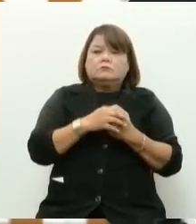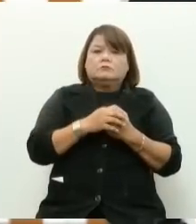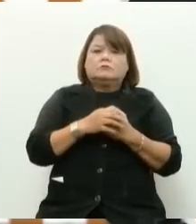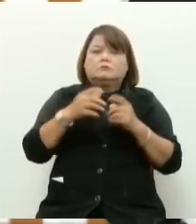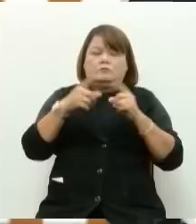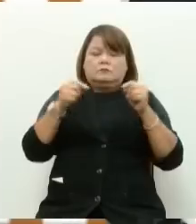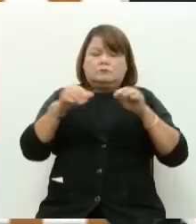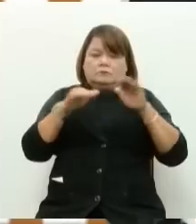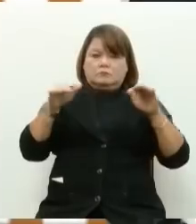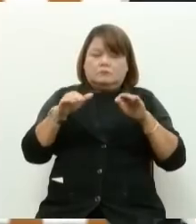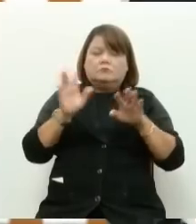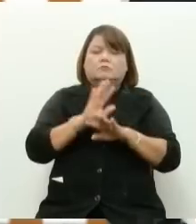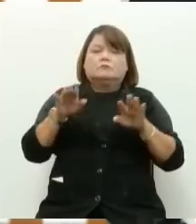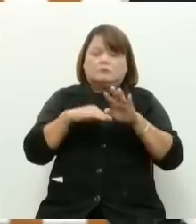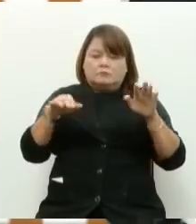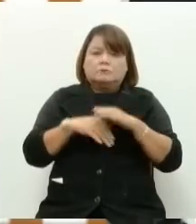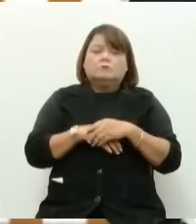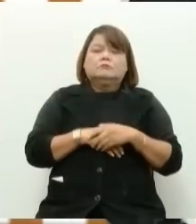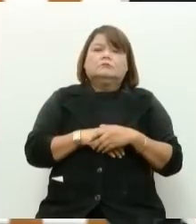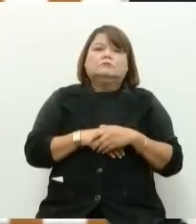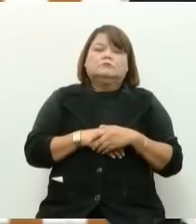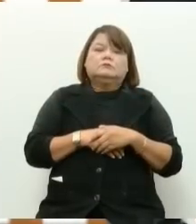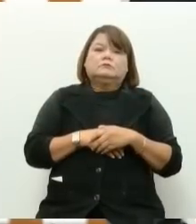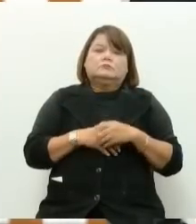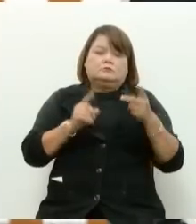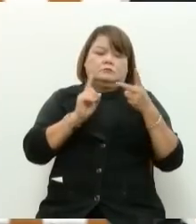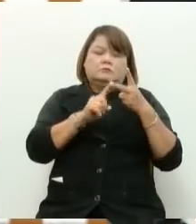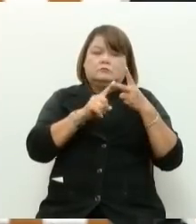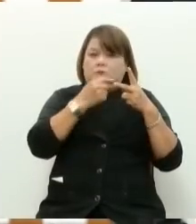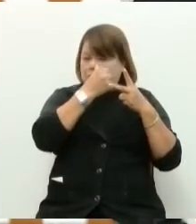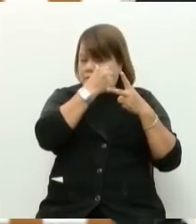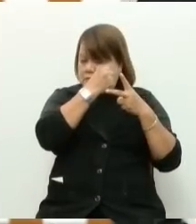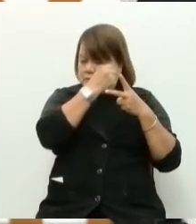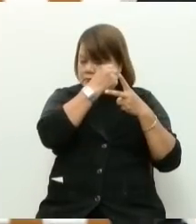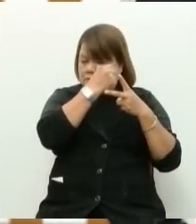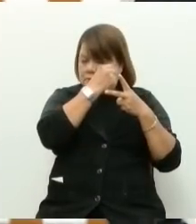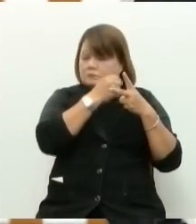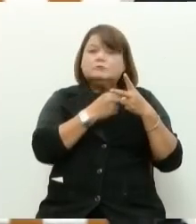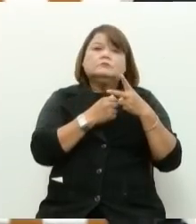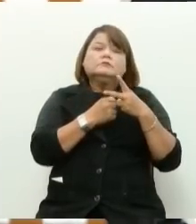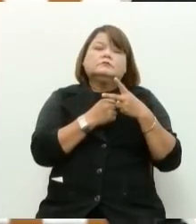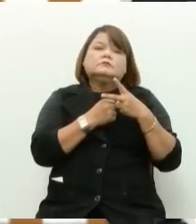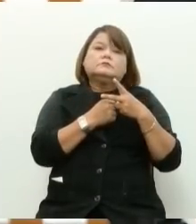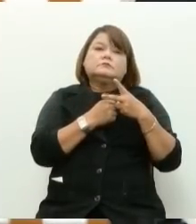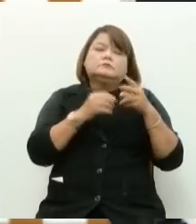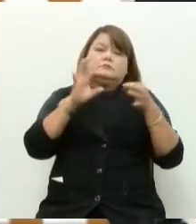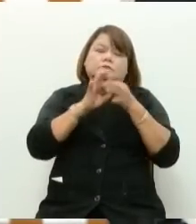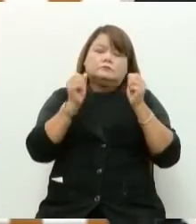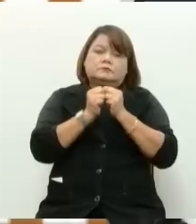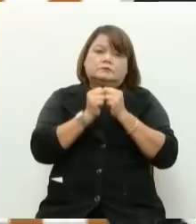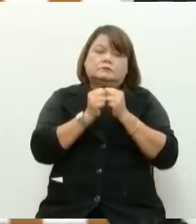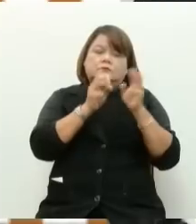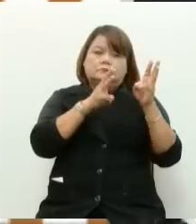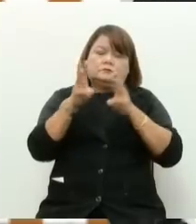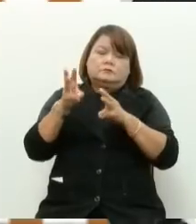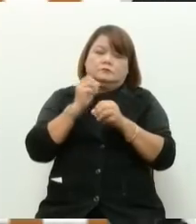ป็นเรื่องปกติหรือเรื่องไม่ปกตินะคะที่เกิดขึ้นสำหรับกรณีที่2ค่ะก็จะเป็นกรณีที่เกี่ยวกับแนวปฏิบั